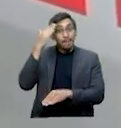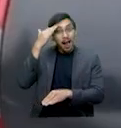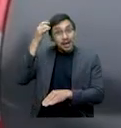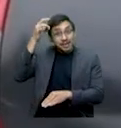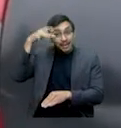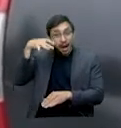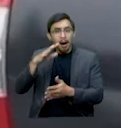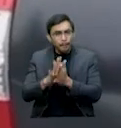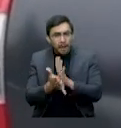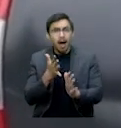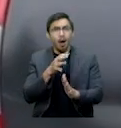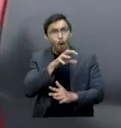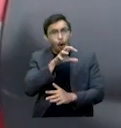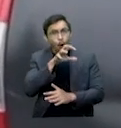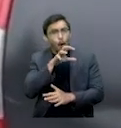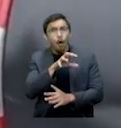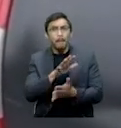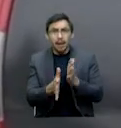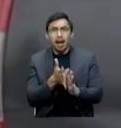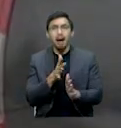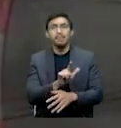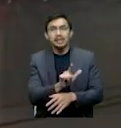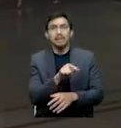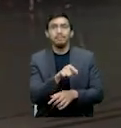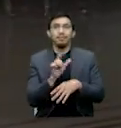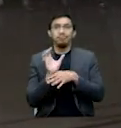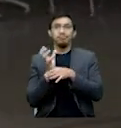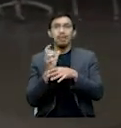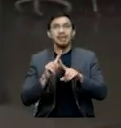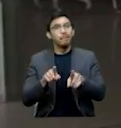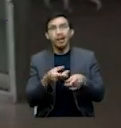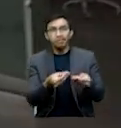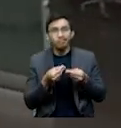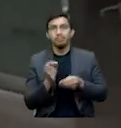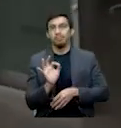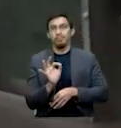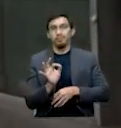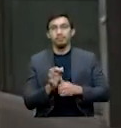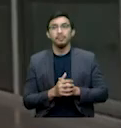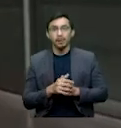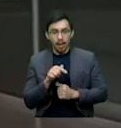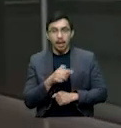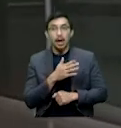mengamuk karena tidak diberi layanan ambulans. Bupati Bogor kini turun tangan untuk